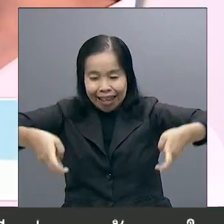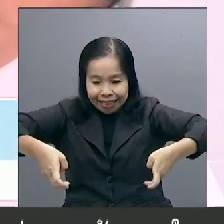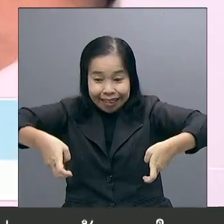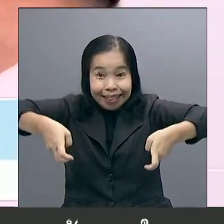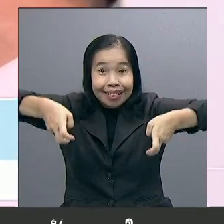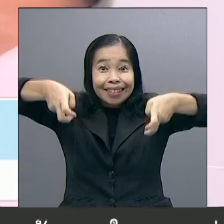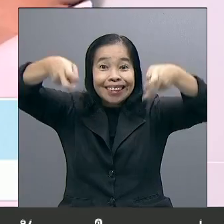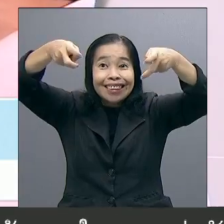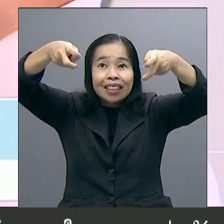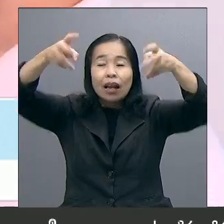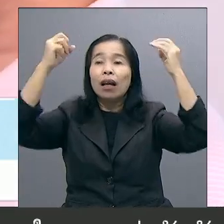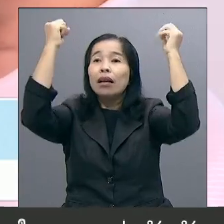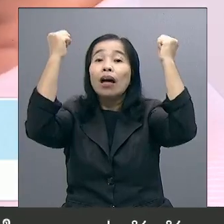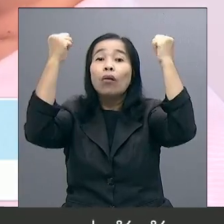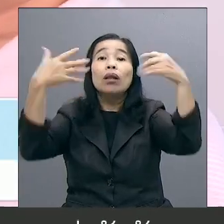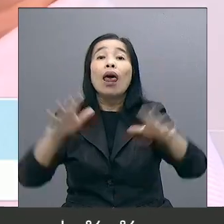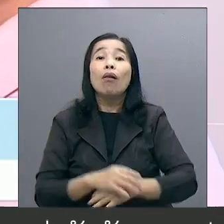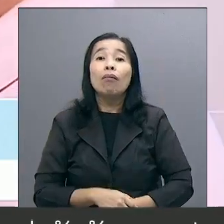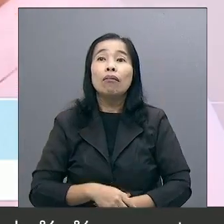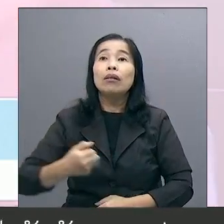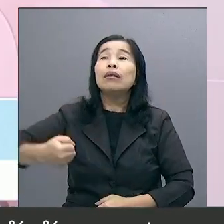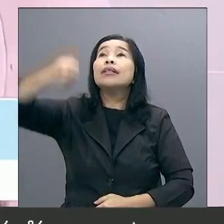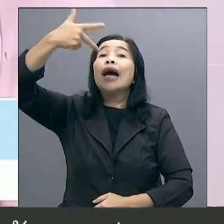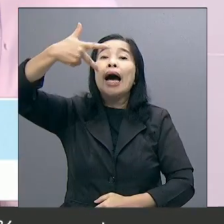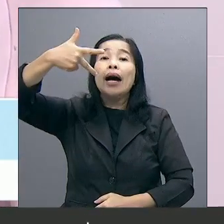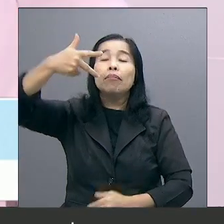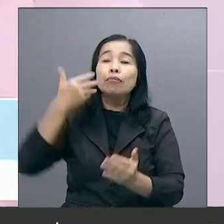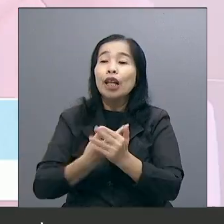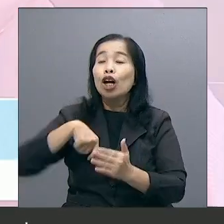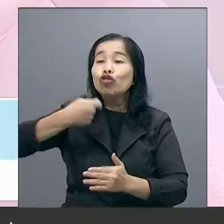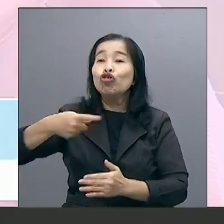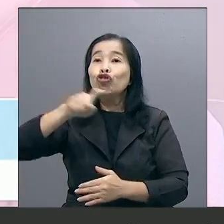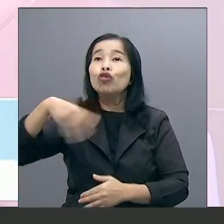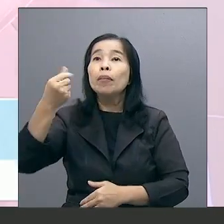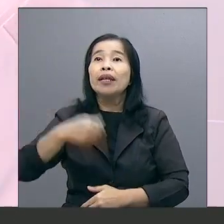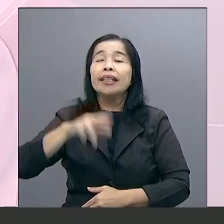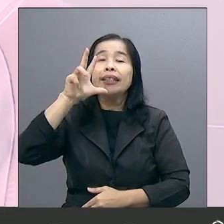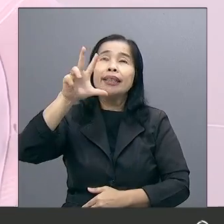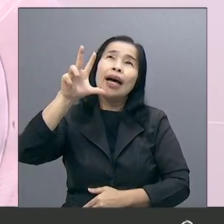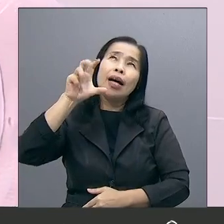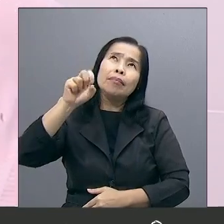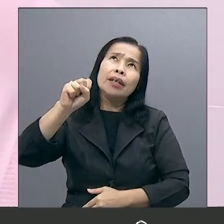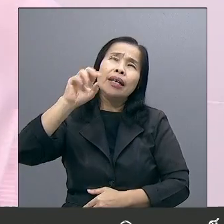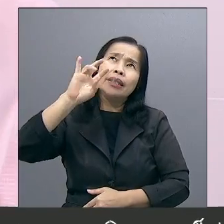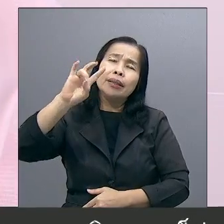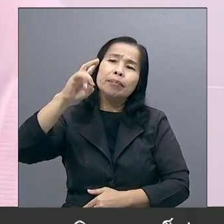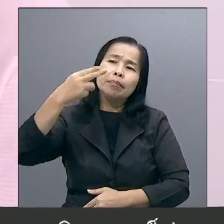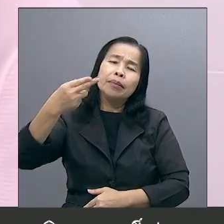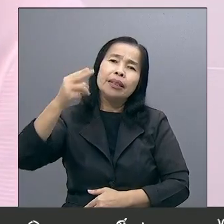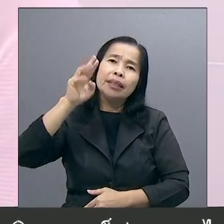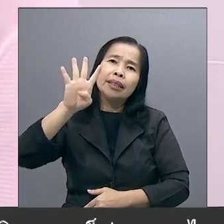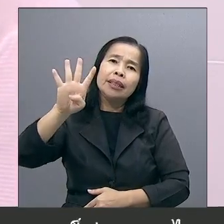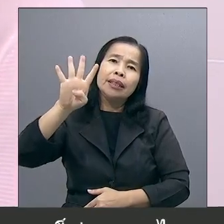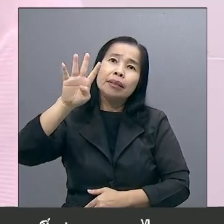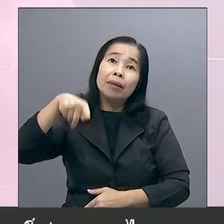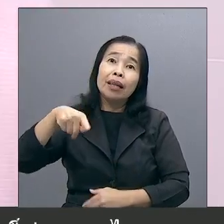นี่ มแค่นคร เหลเขานเอง ทง 3 ชั้นใจเงิไปเทาไ่ครพี่3,714,5003 แสนกว่